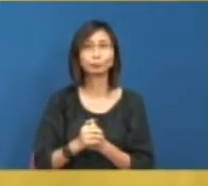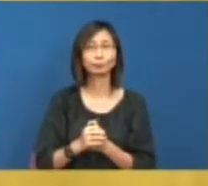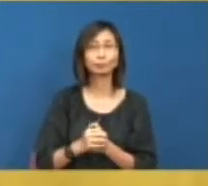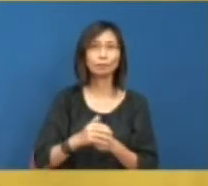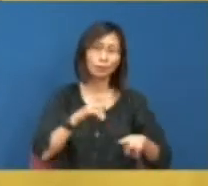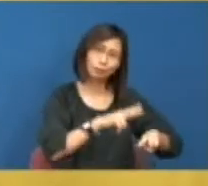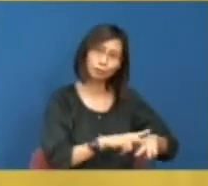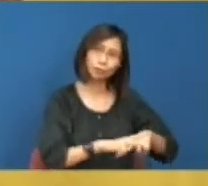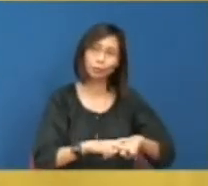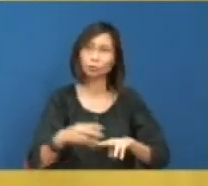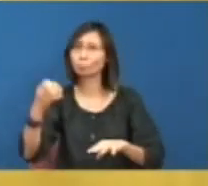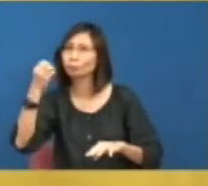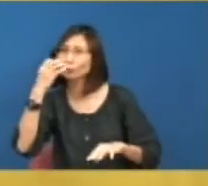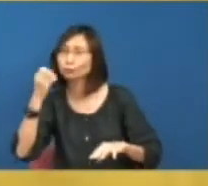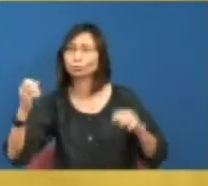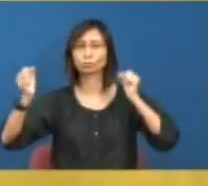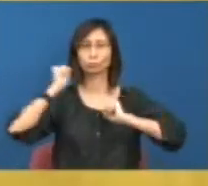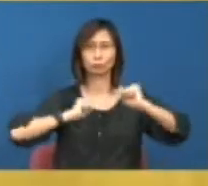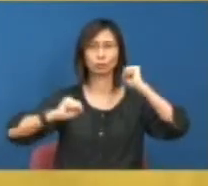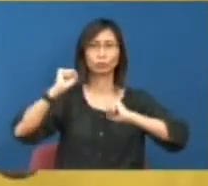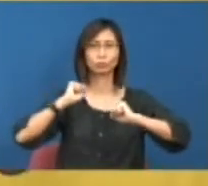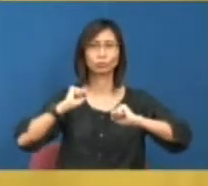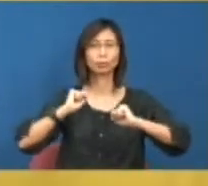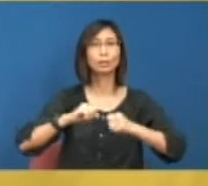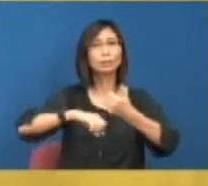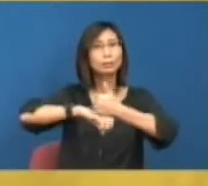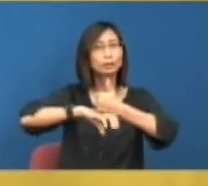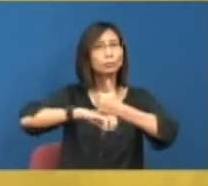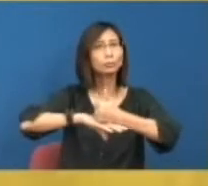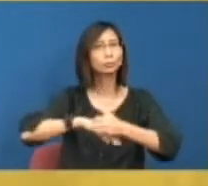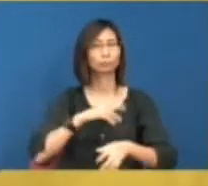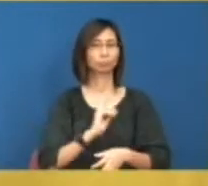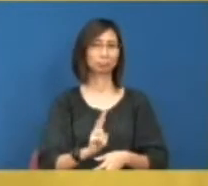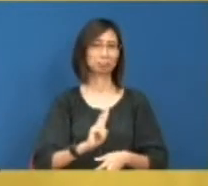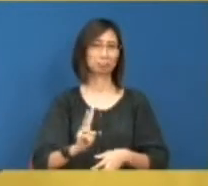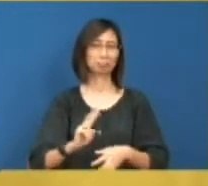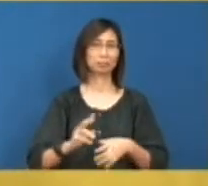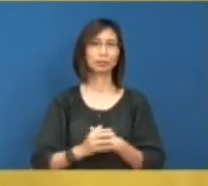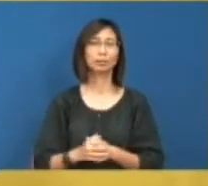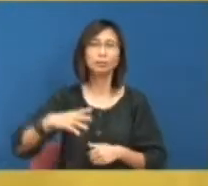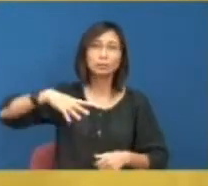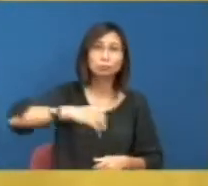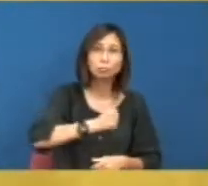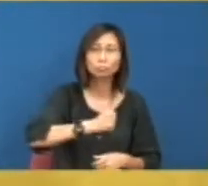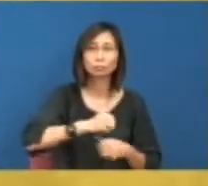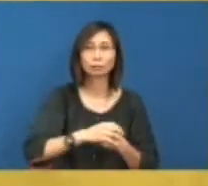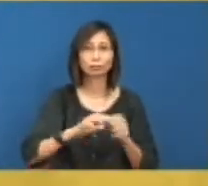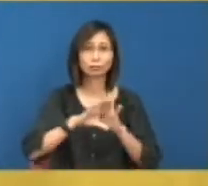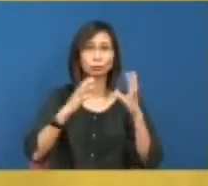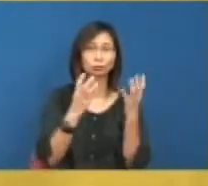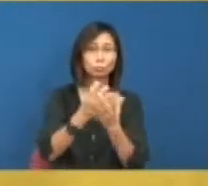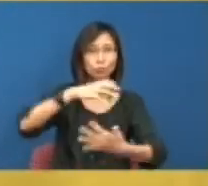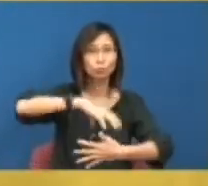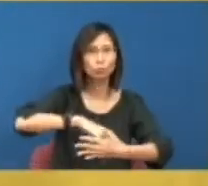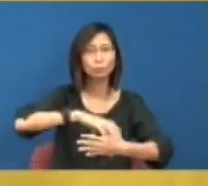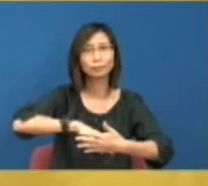地和香港的民主運動的基本動力一樣，就是說在這個權力的圈裏面受到這